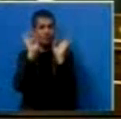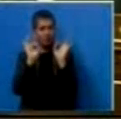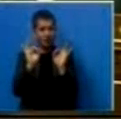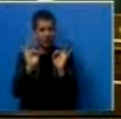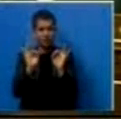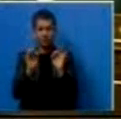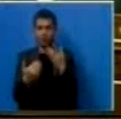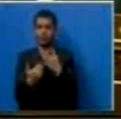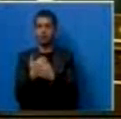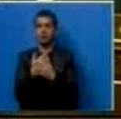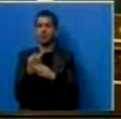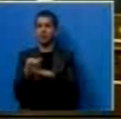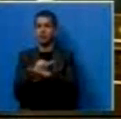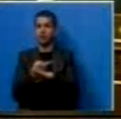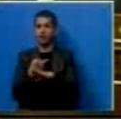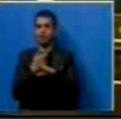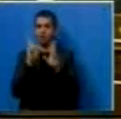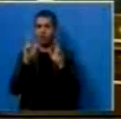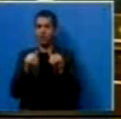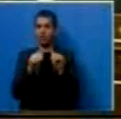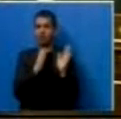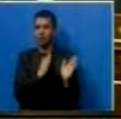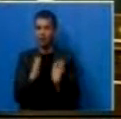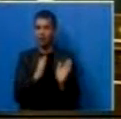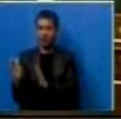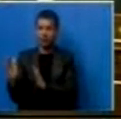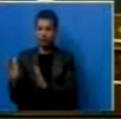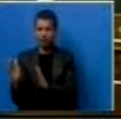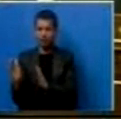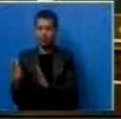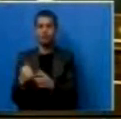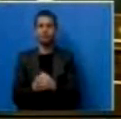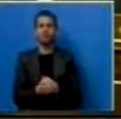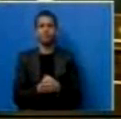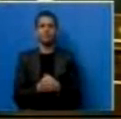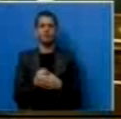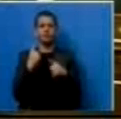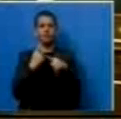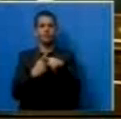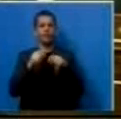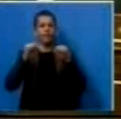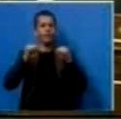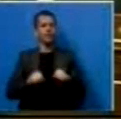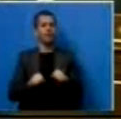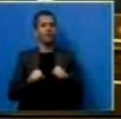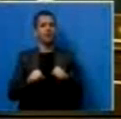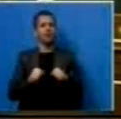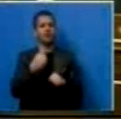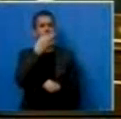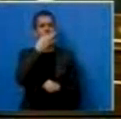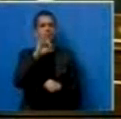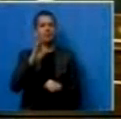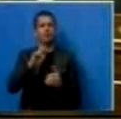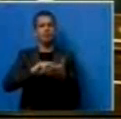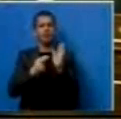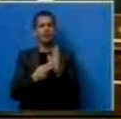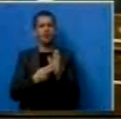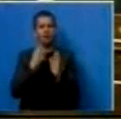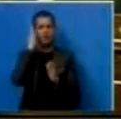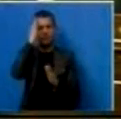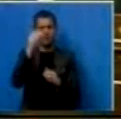ku shteti ka rregullim të brendshëm koherent dhe qeverisja ka qasje strategjike